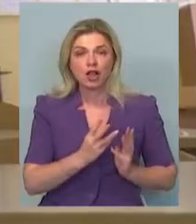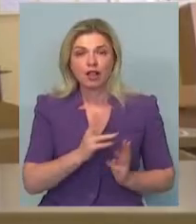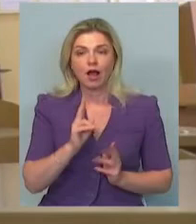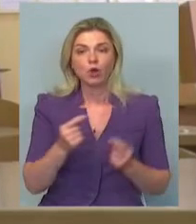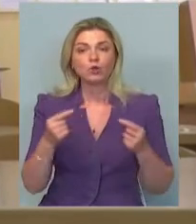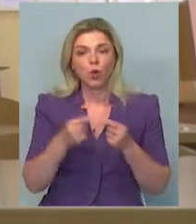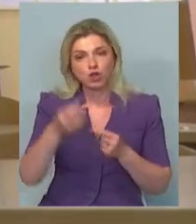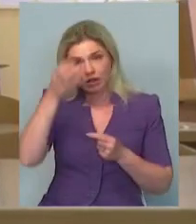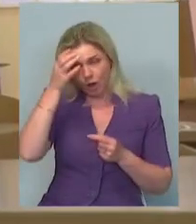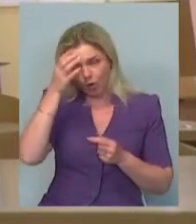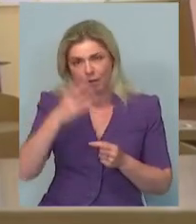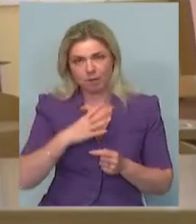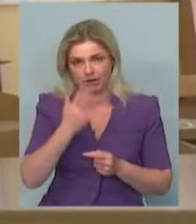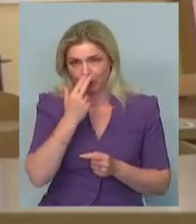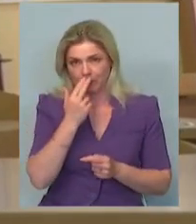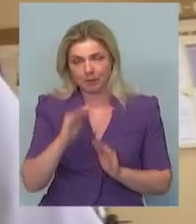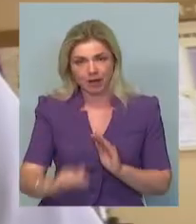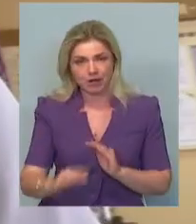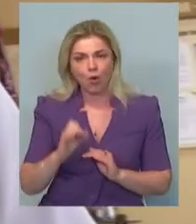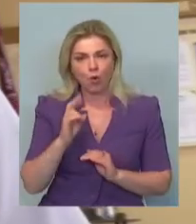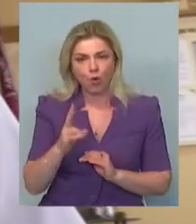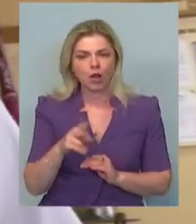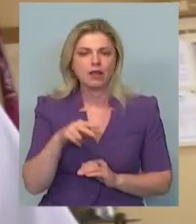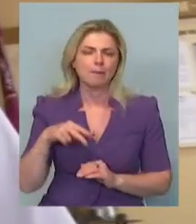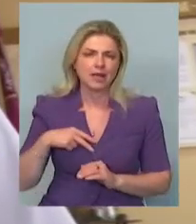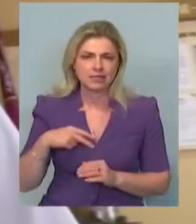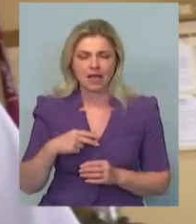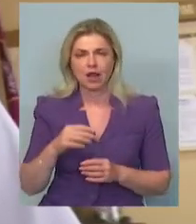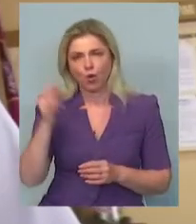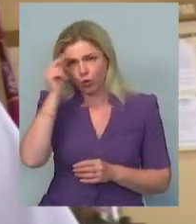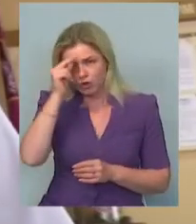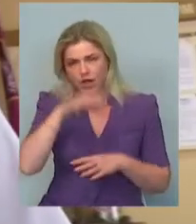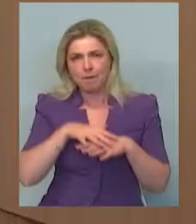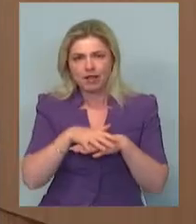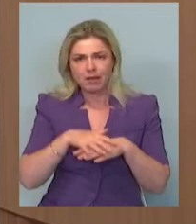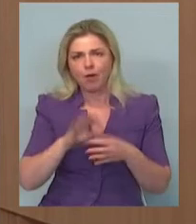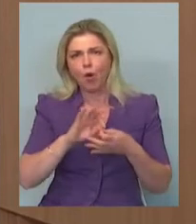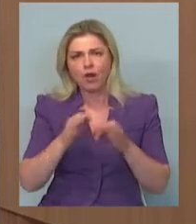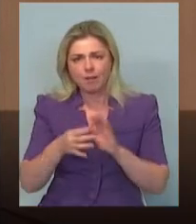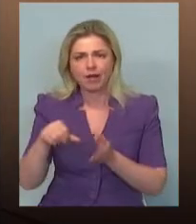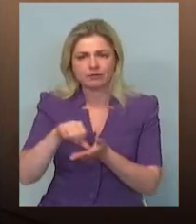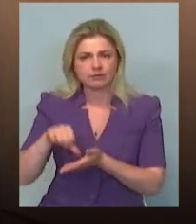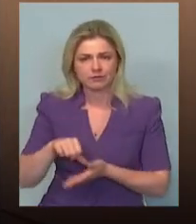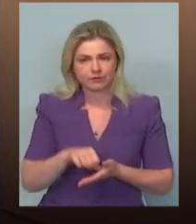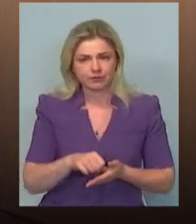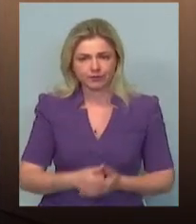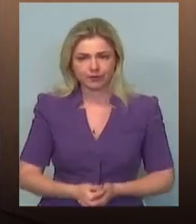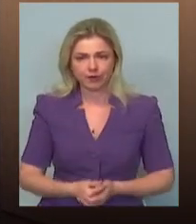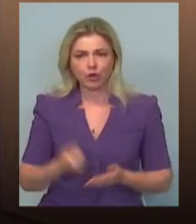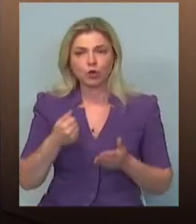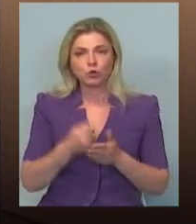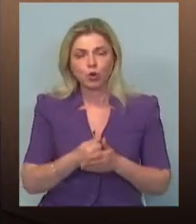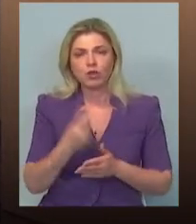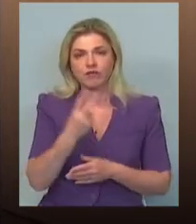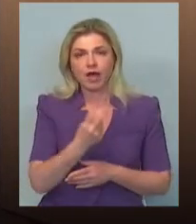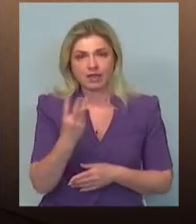був з малих років. Хлопець – призер всеукраїнських учнівських олімпіад з математики та фізики. До 23-го числа ми